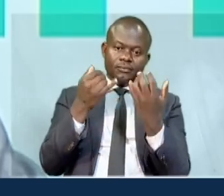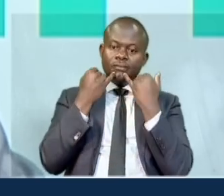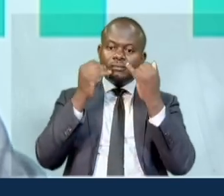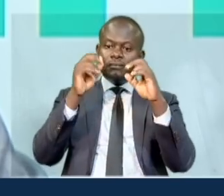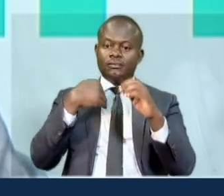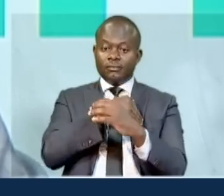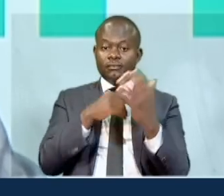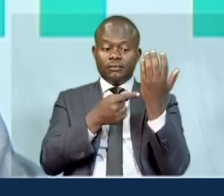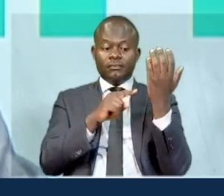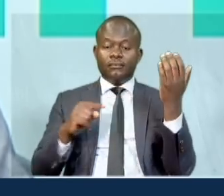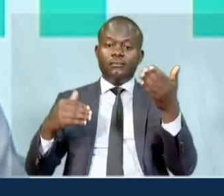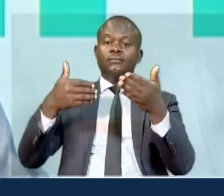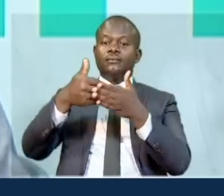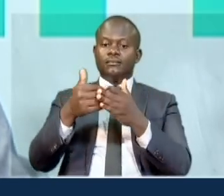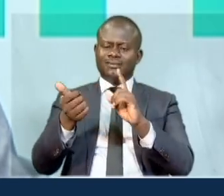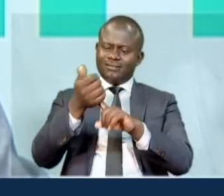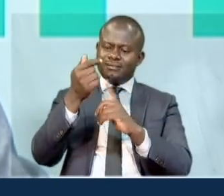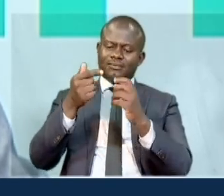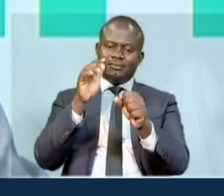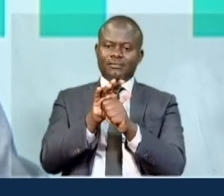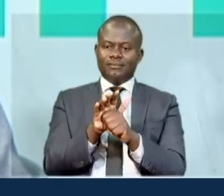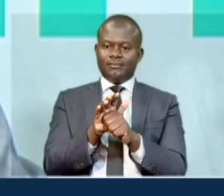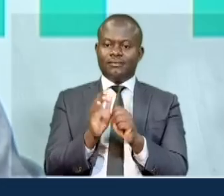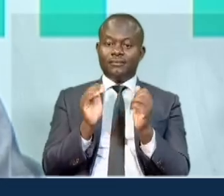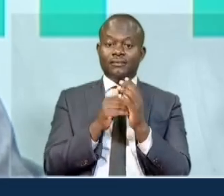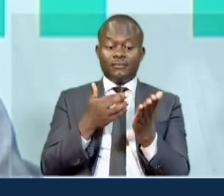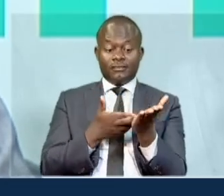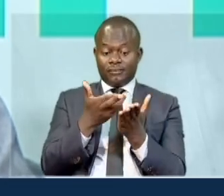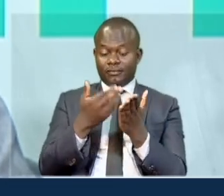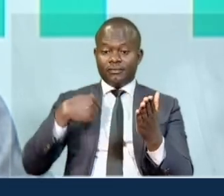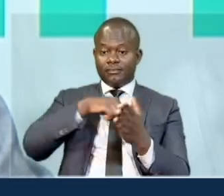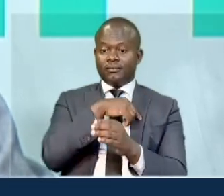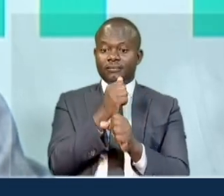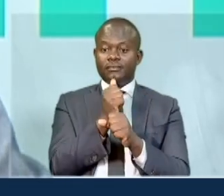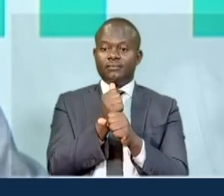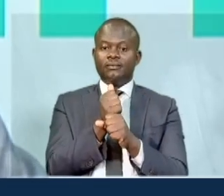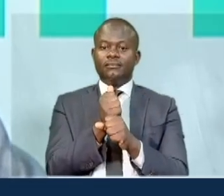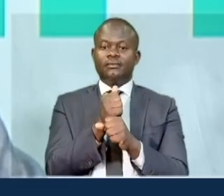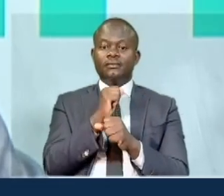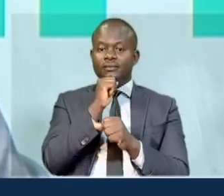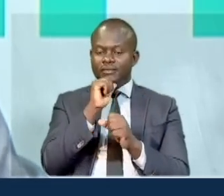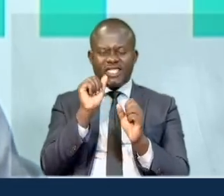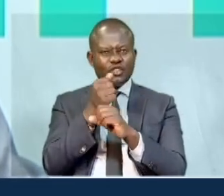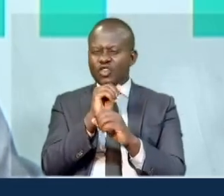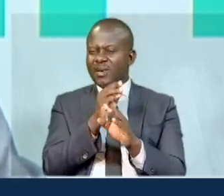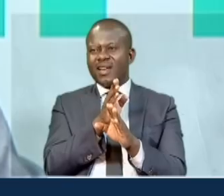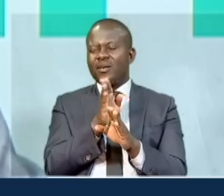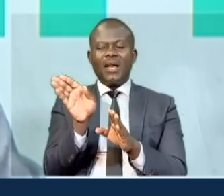dufite ikoranabuhanga rigeze kure. Muri report dukora. Nta kwiyosha kushobora